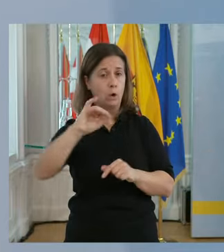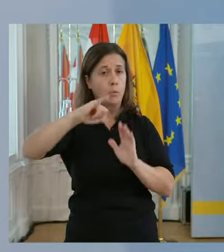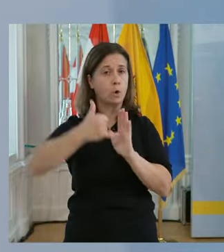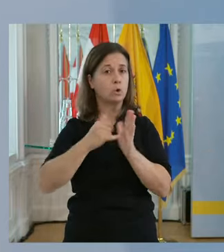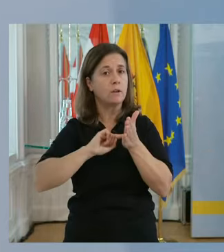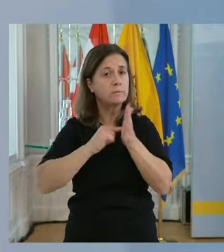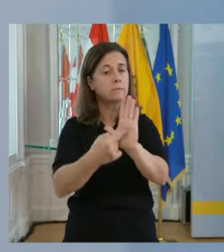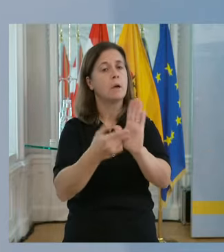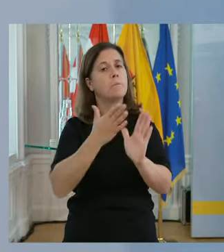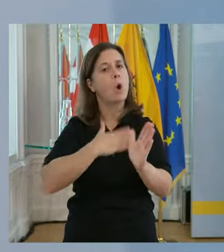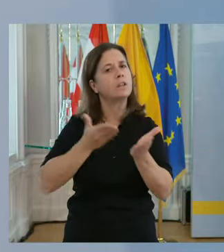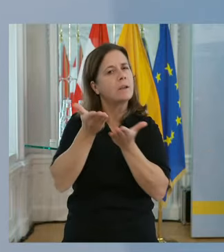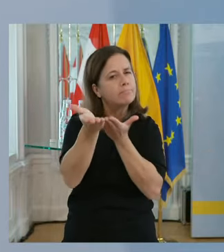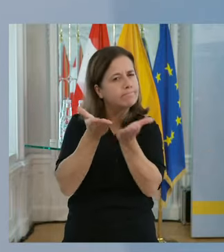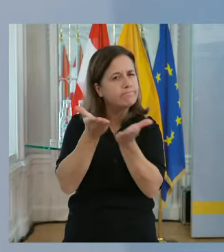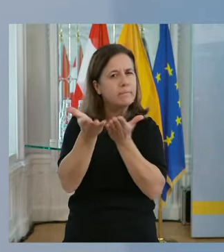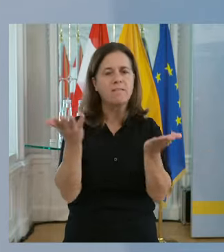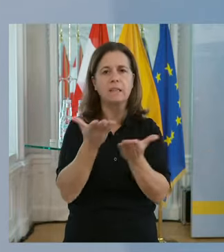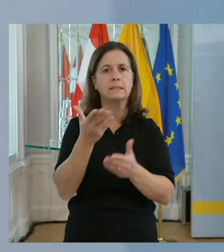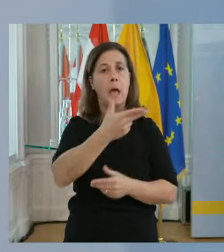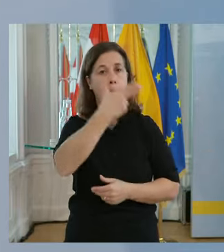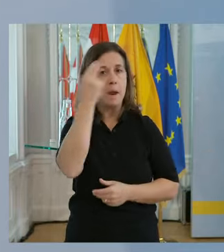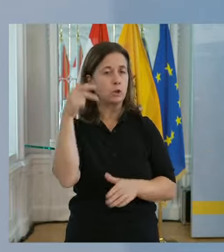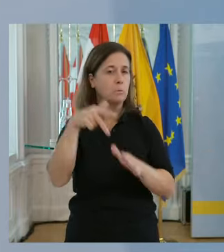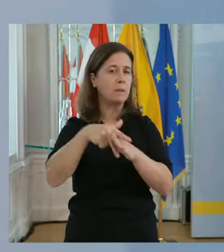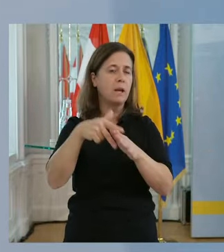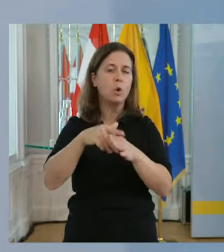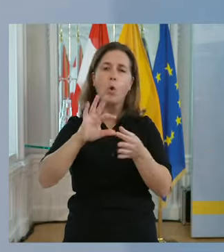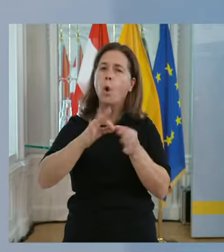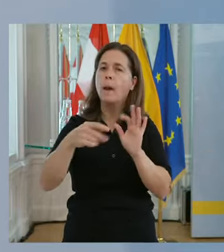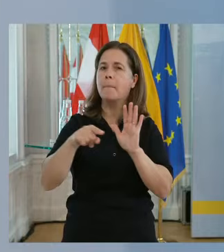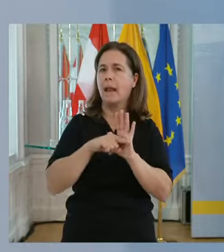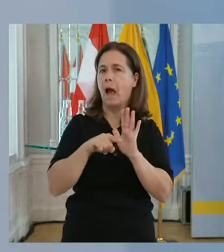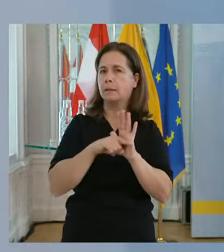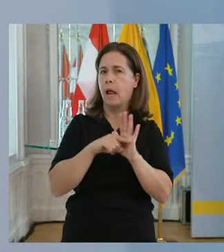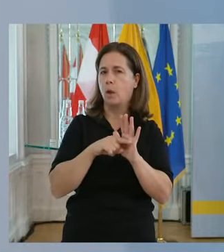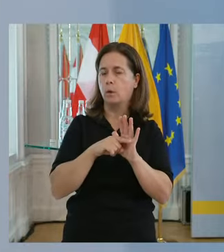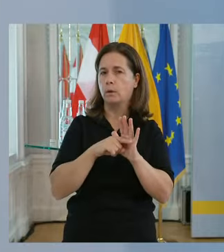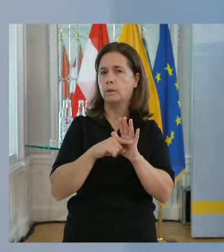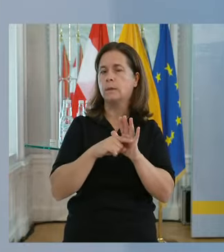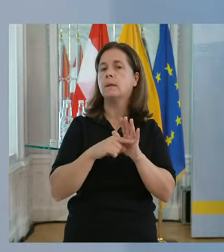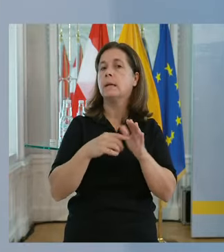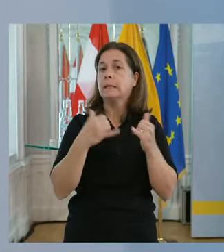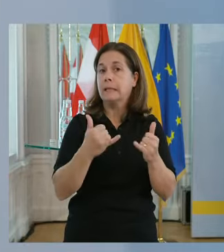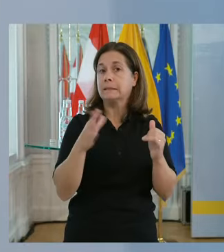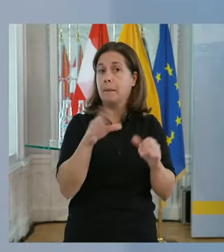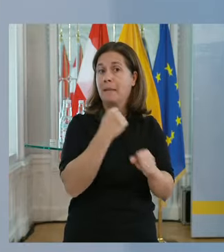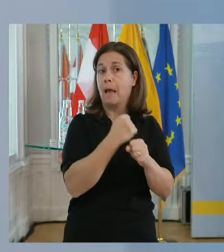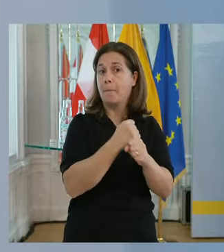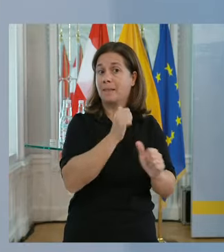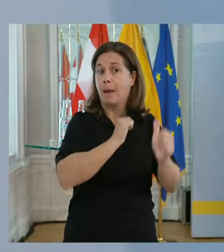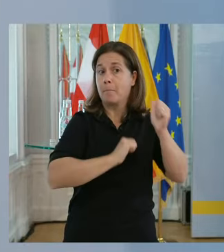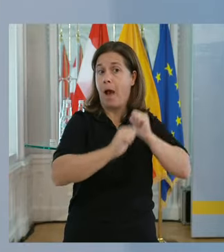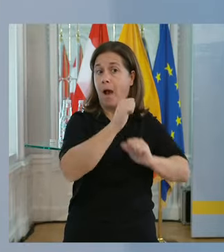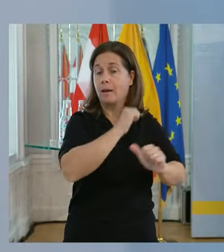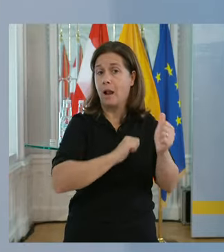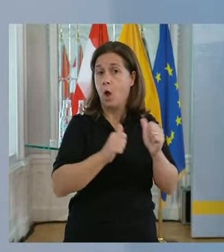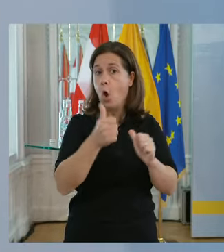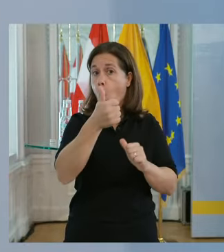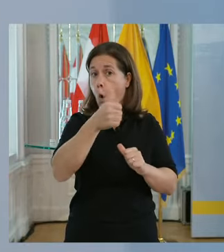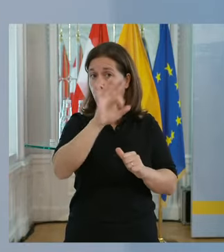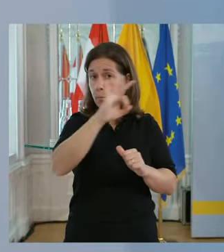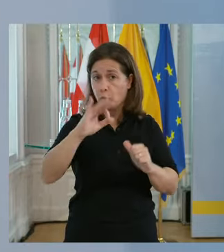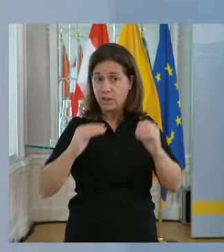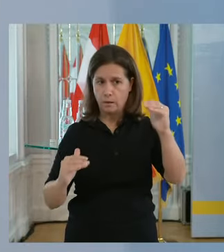vermitteln versucht, ist demnach: Menschen mit Behinderungen oder Benachteiligungen werden den Mitarbeitermangel sicher nicht zu